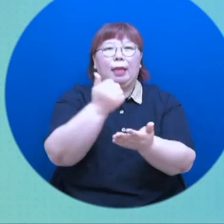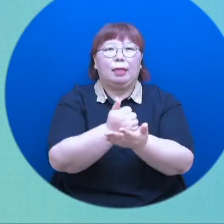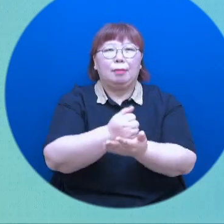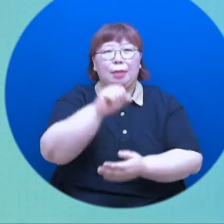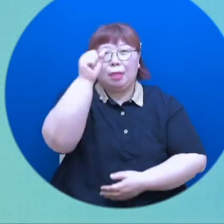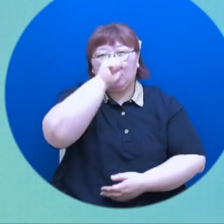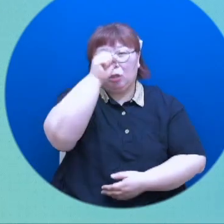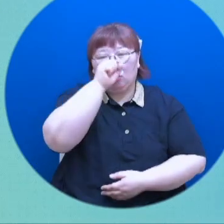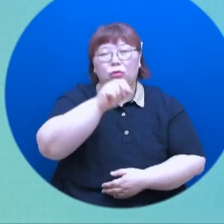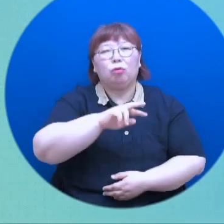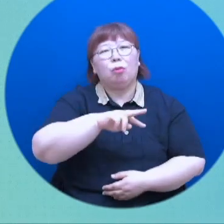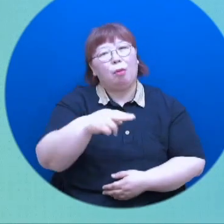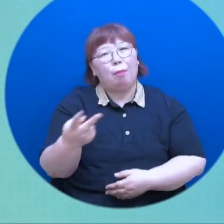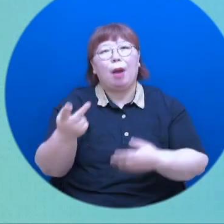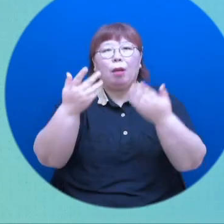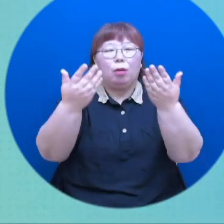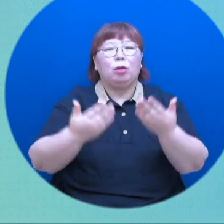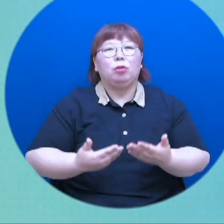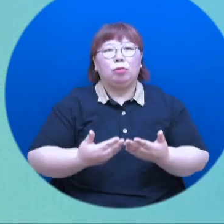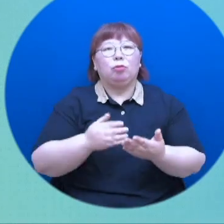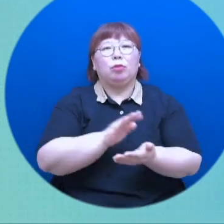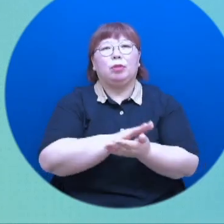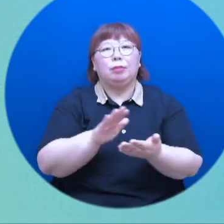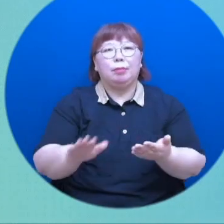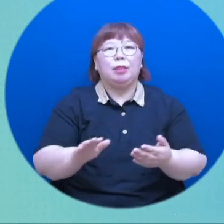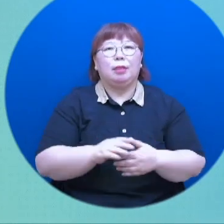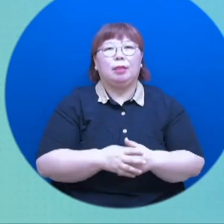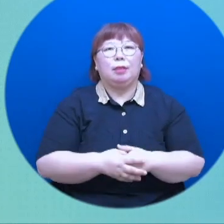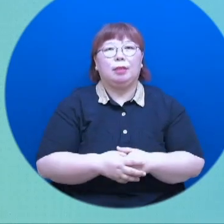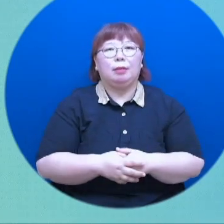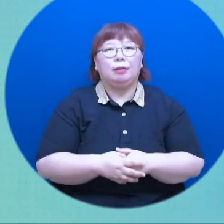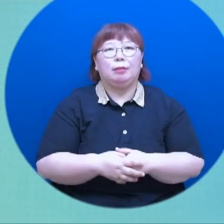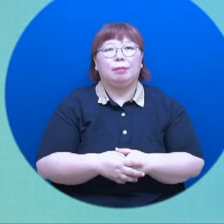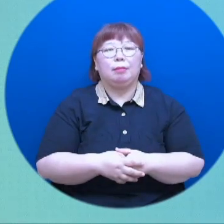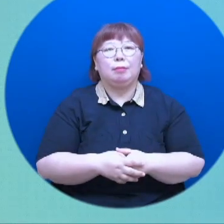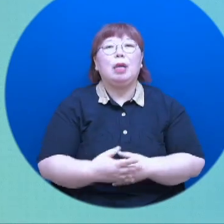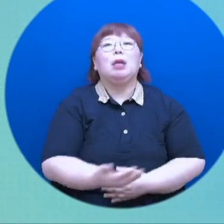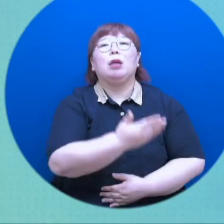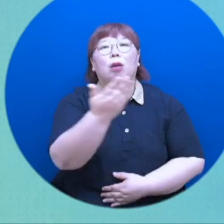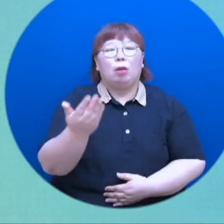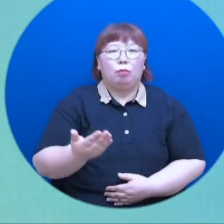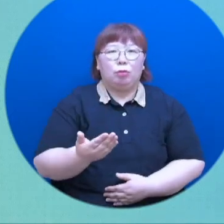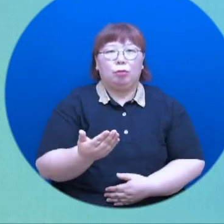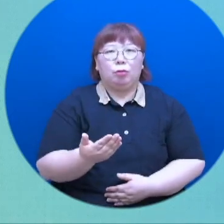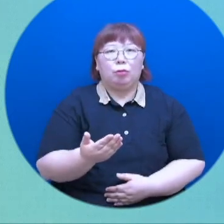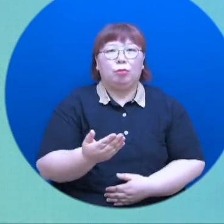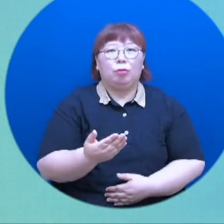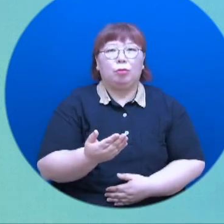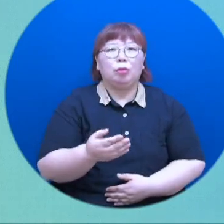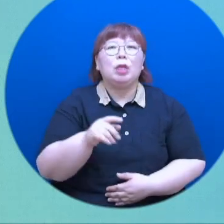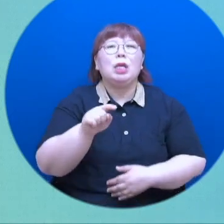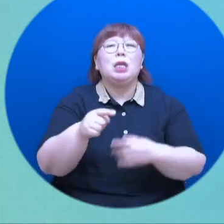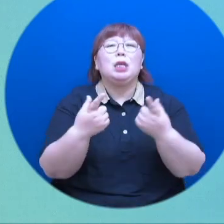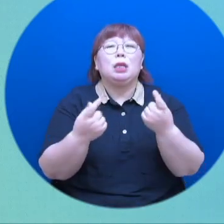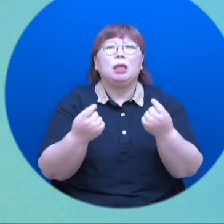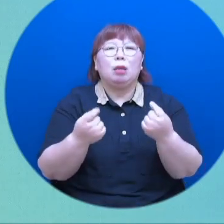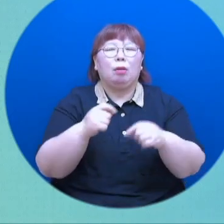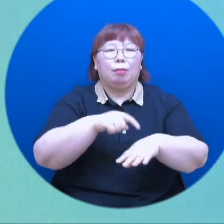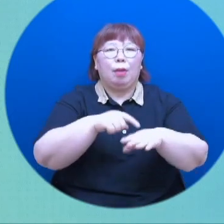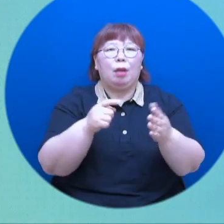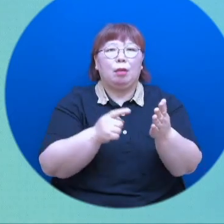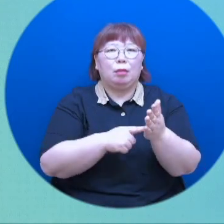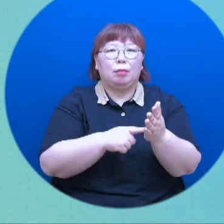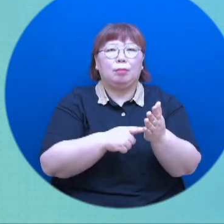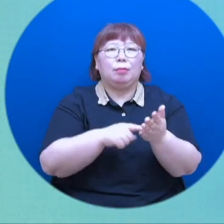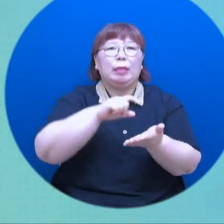선으로 바꾸어 주었습니다 말하잖아요. 여러분, 이런 마음의 가짐을